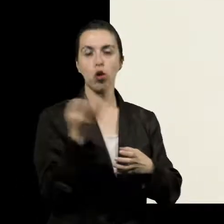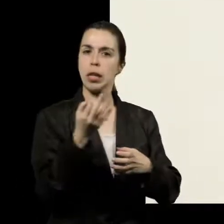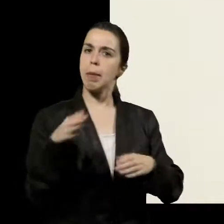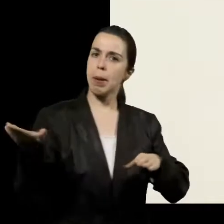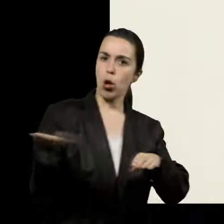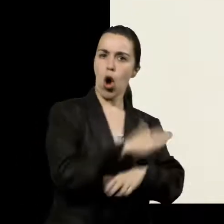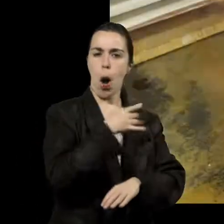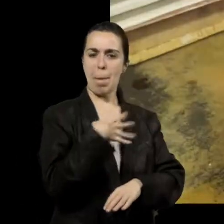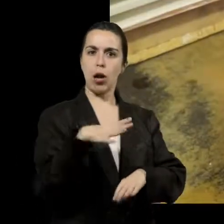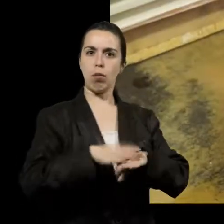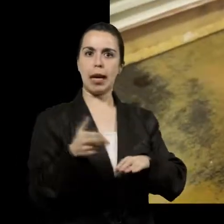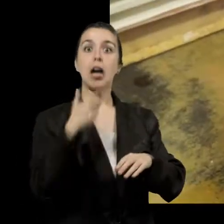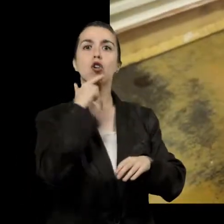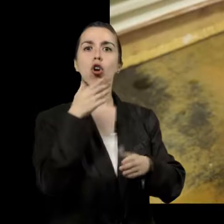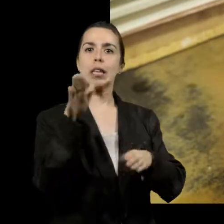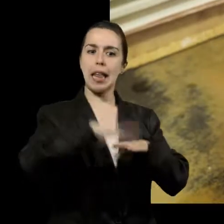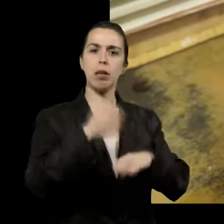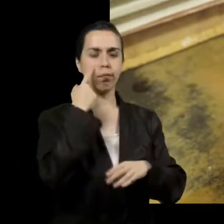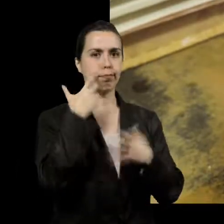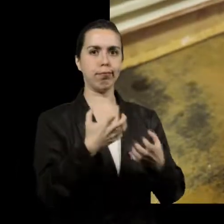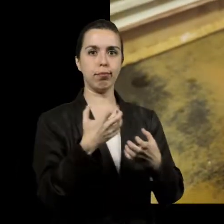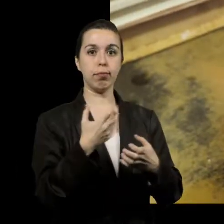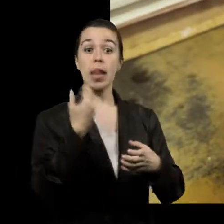no ressaltarien.